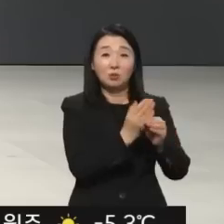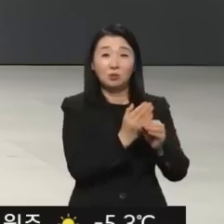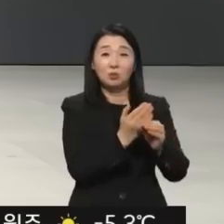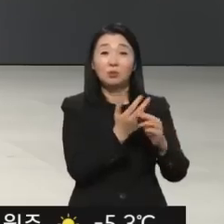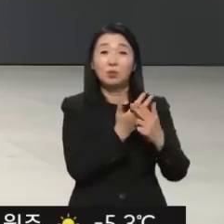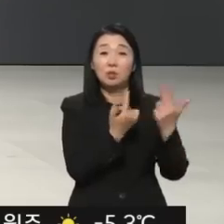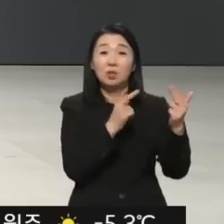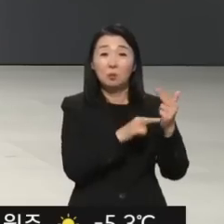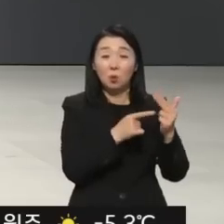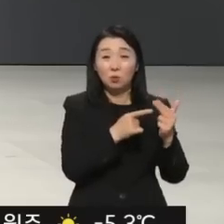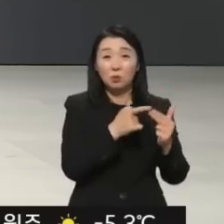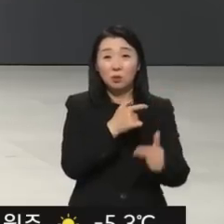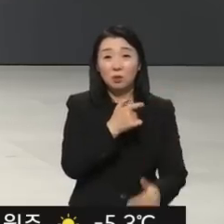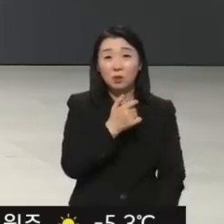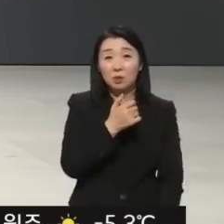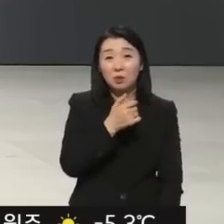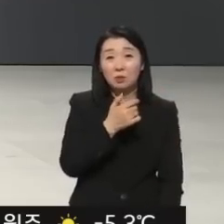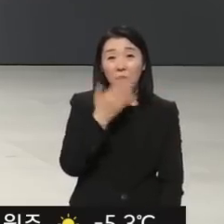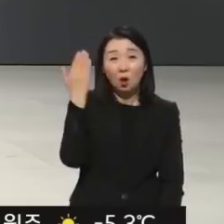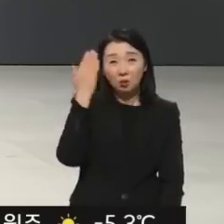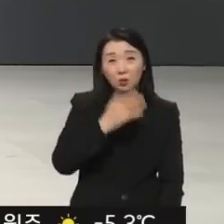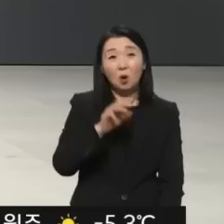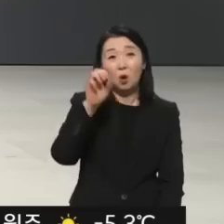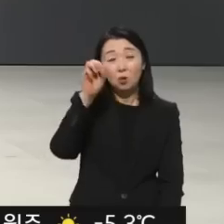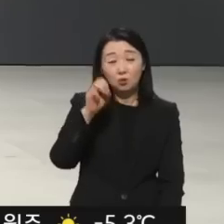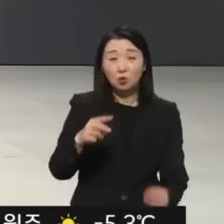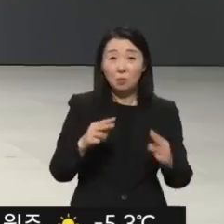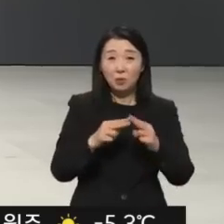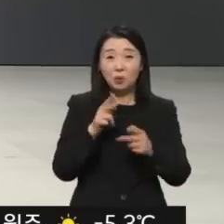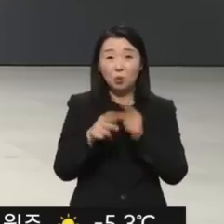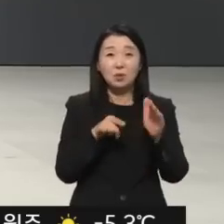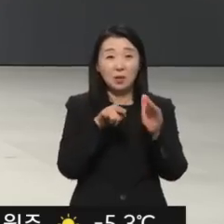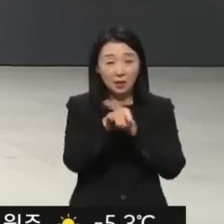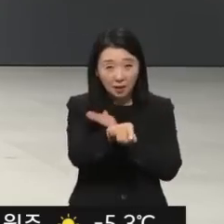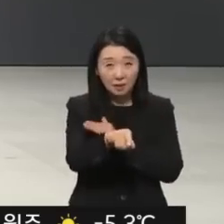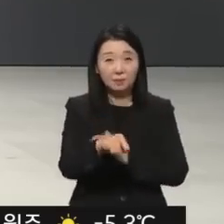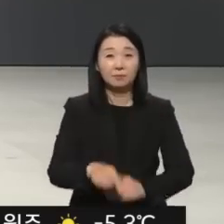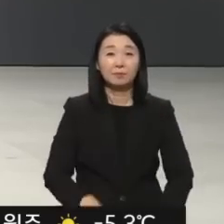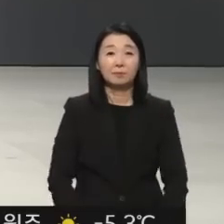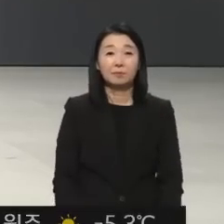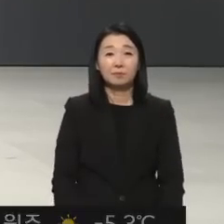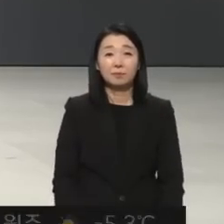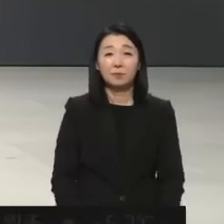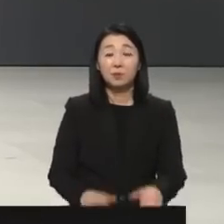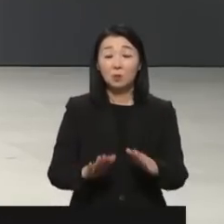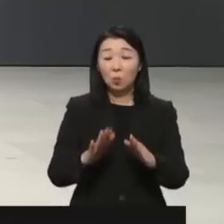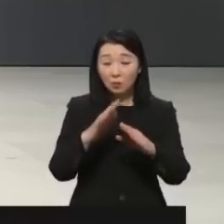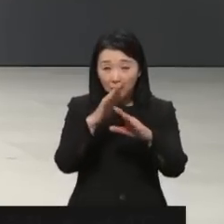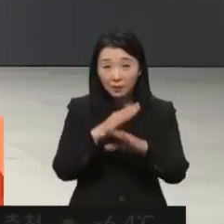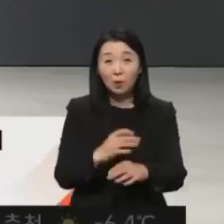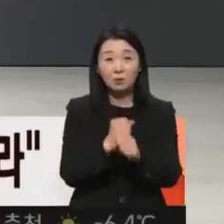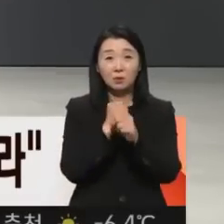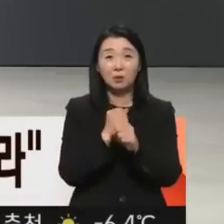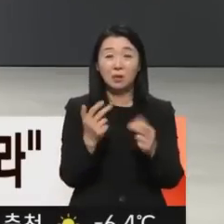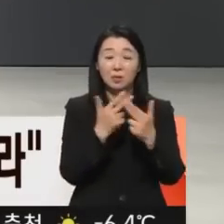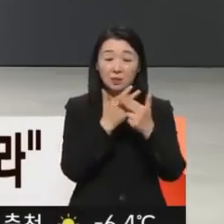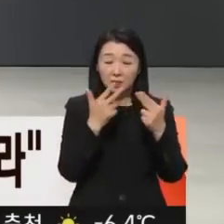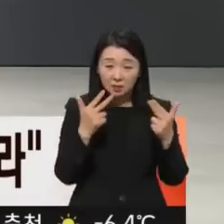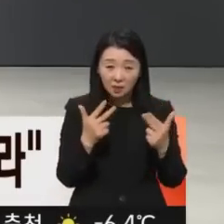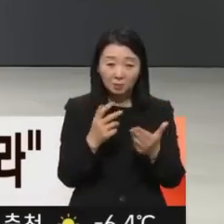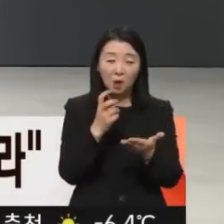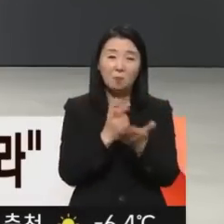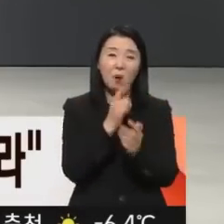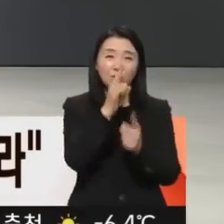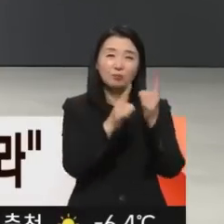반도체 공장을 방문하는 민생 행보를 이어갔습니다. 관련 소식 들어와서 더 이야기를 해보겠습니다. 오늘 발제는 이렇게 정리합니다. 이재명 대표